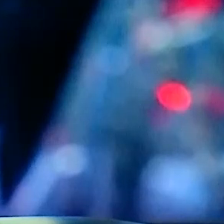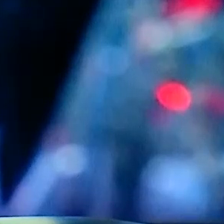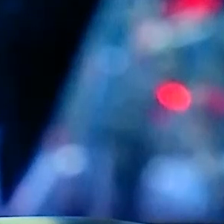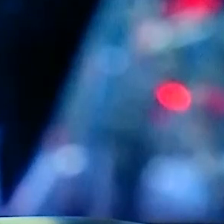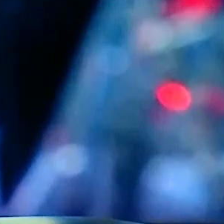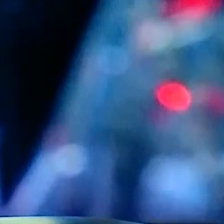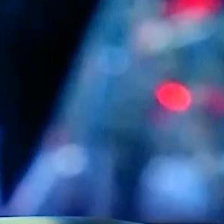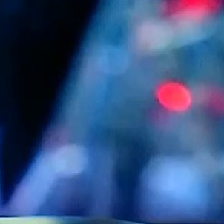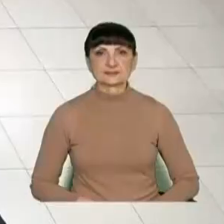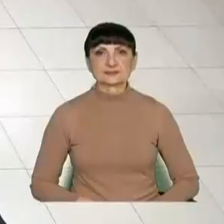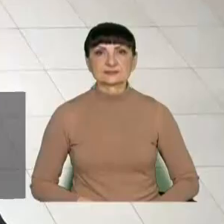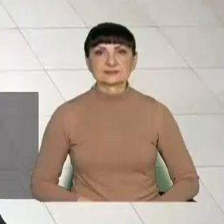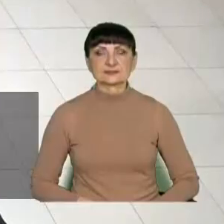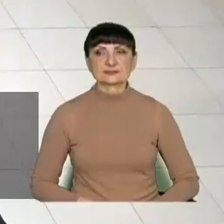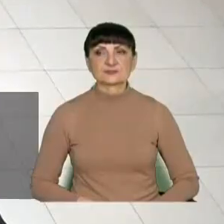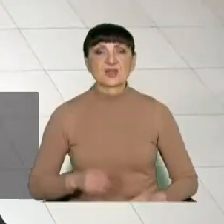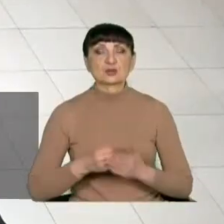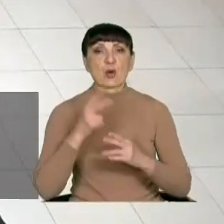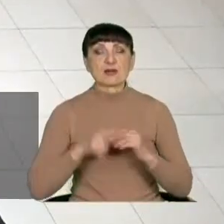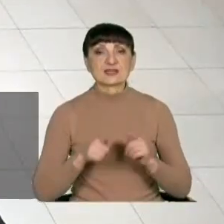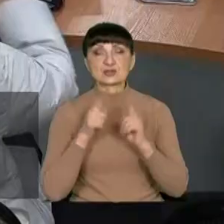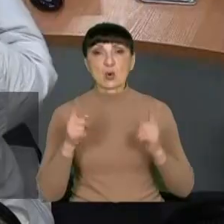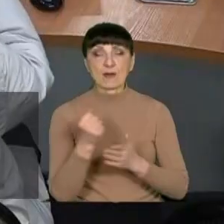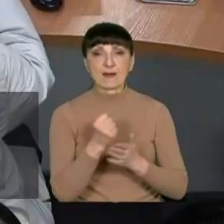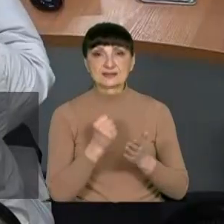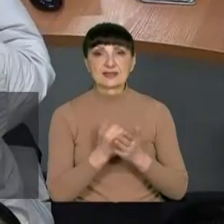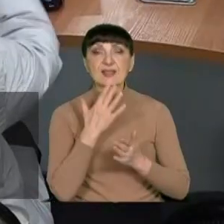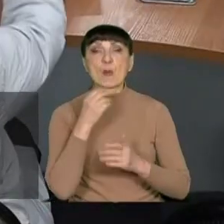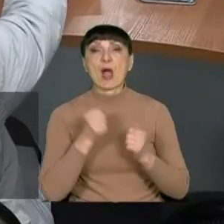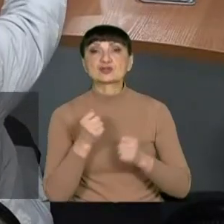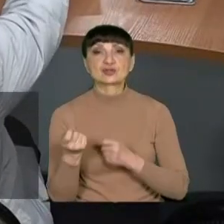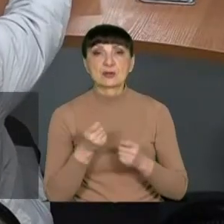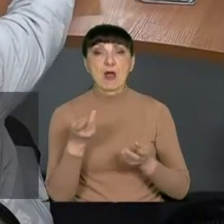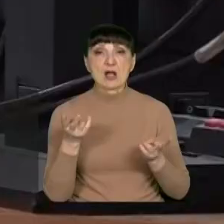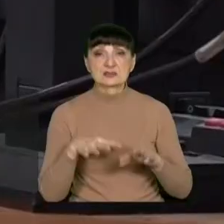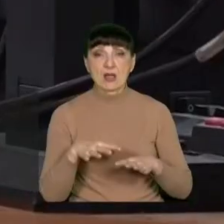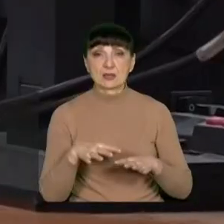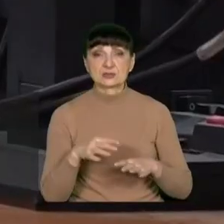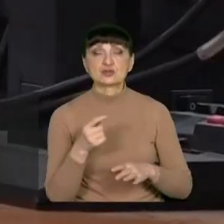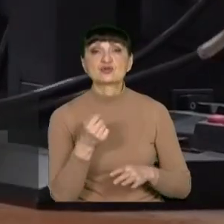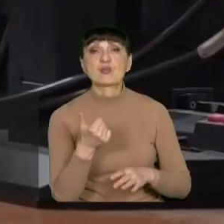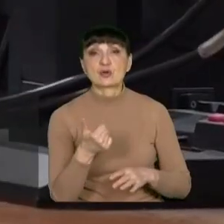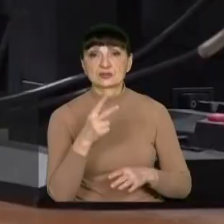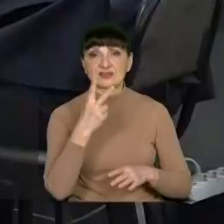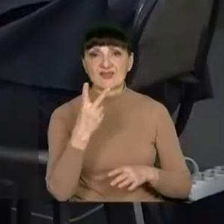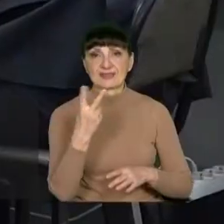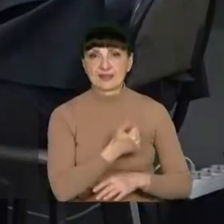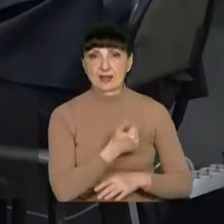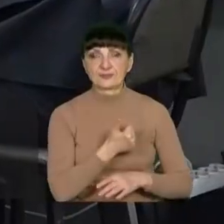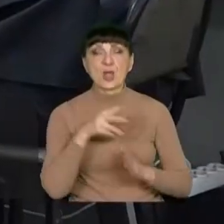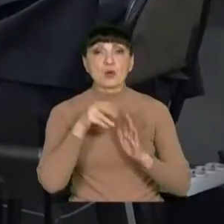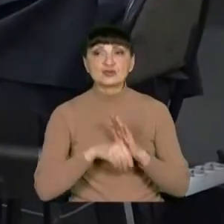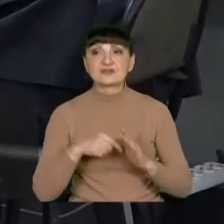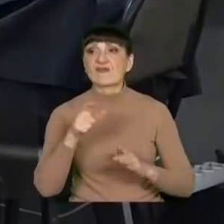Аида Иманали. До окончания сроков легализации иностранных авто осталось без малого чуть больше 2 недель. Учитывая